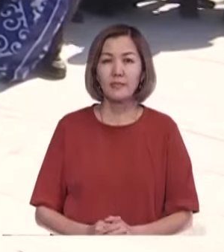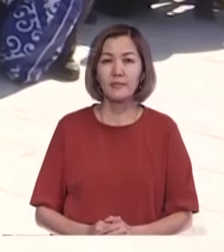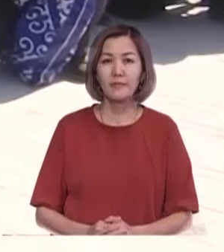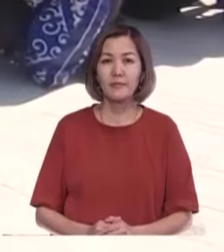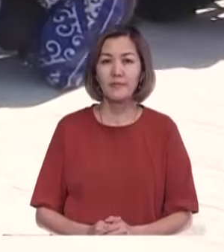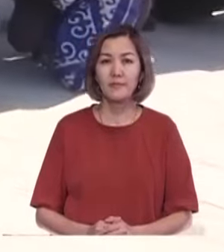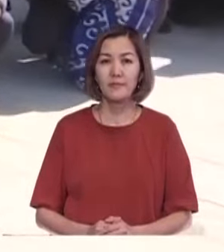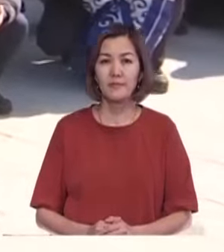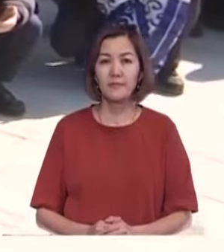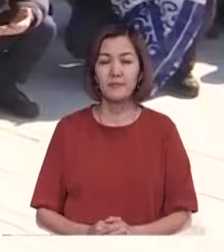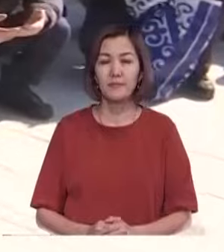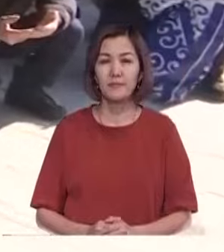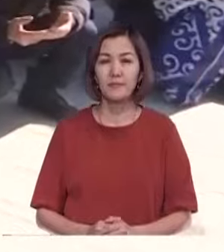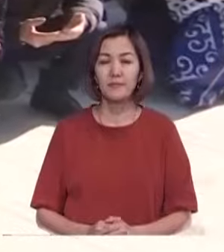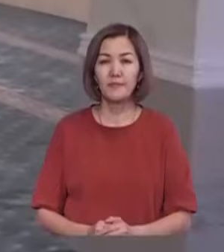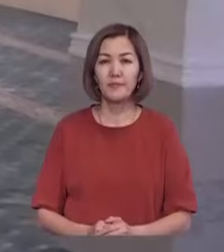илаха илля ху.